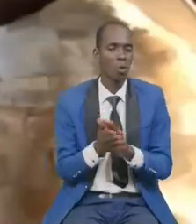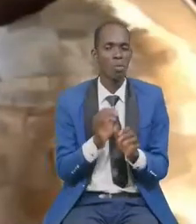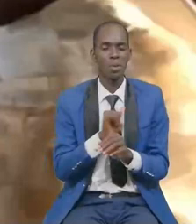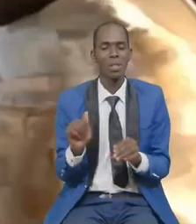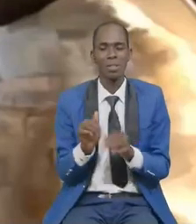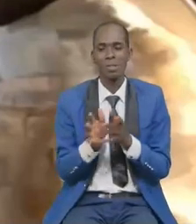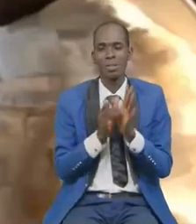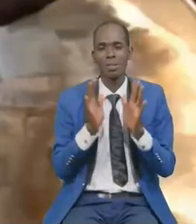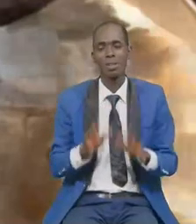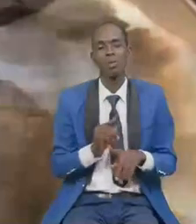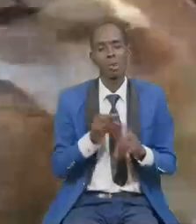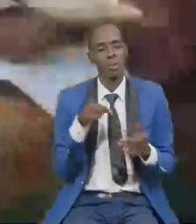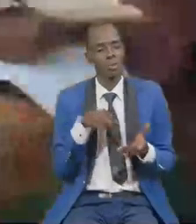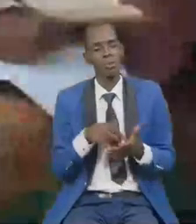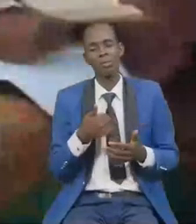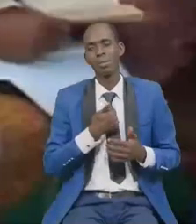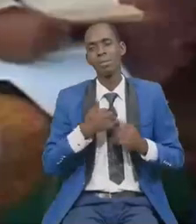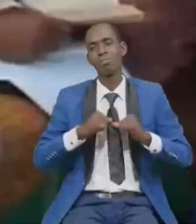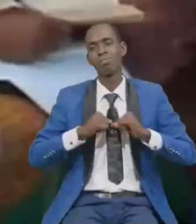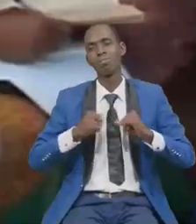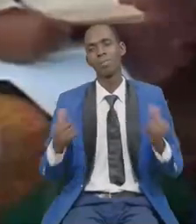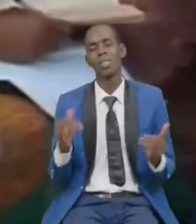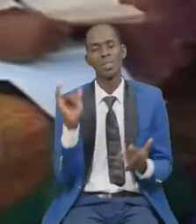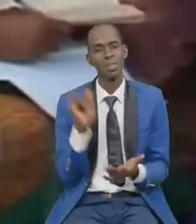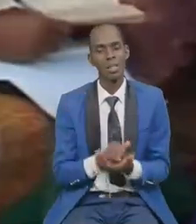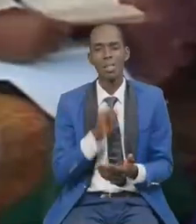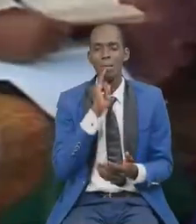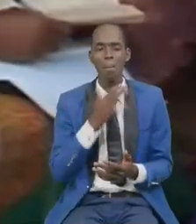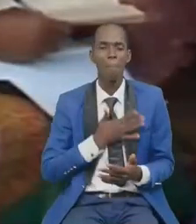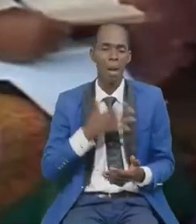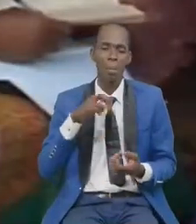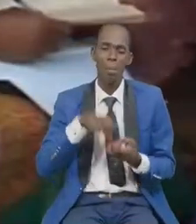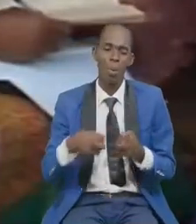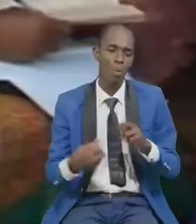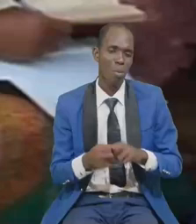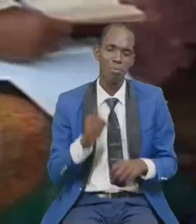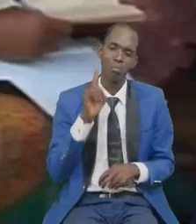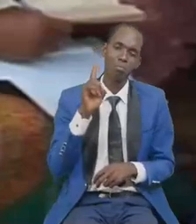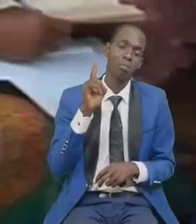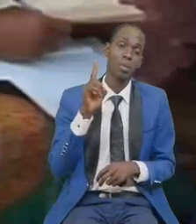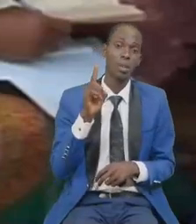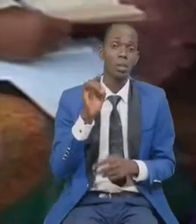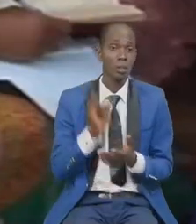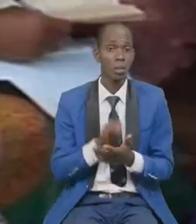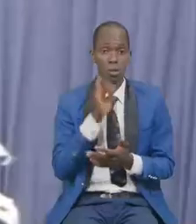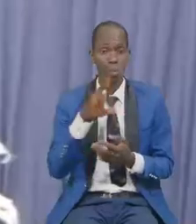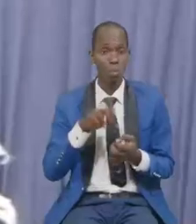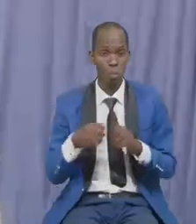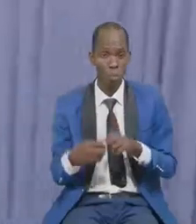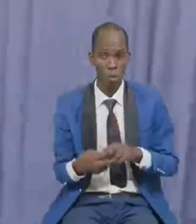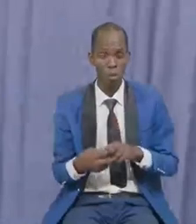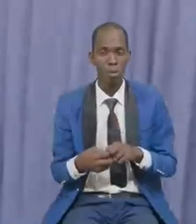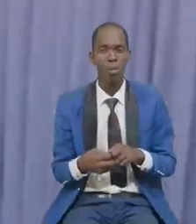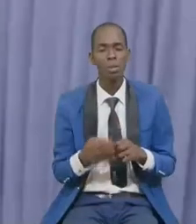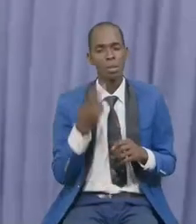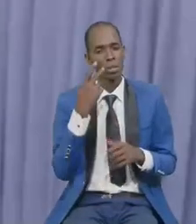Mais renoncement de soi. Ça, c'est mon problème. C'est là ton problème. Regarde ce que